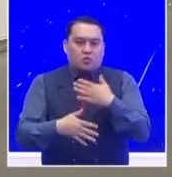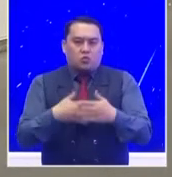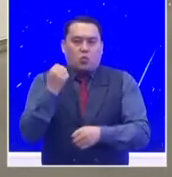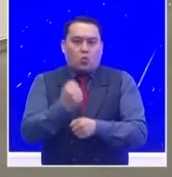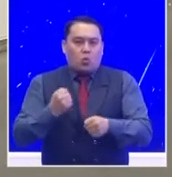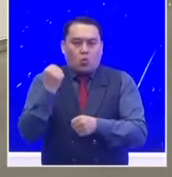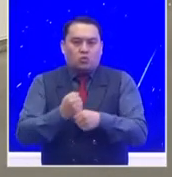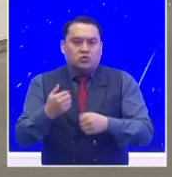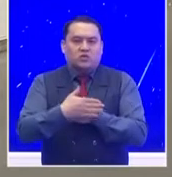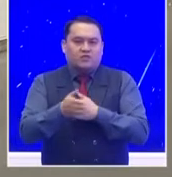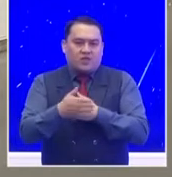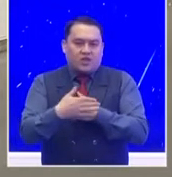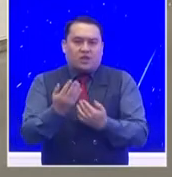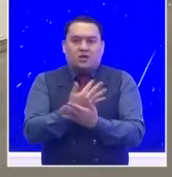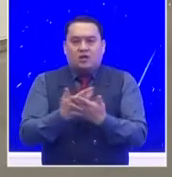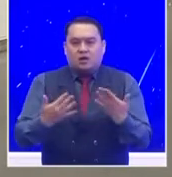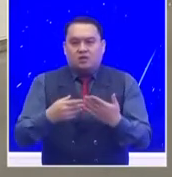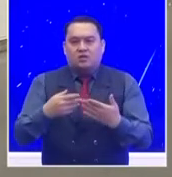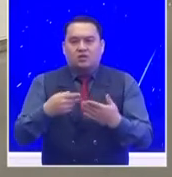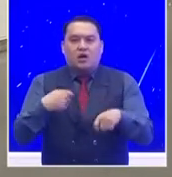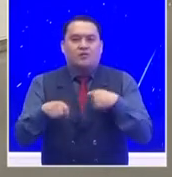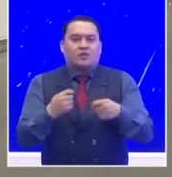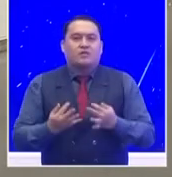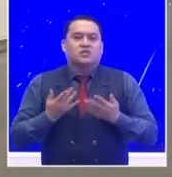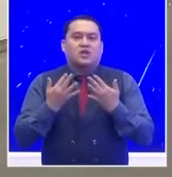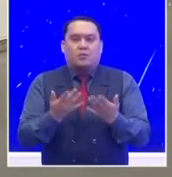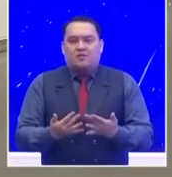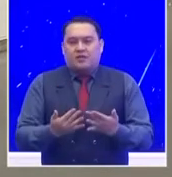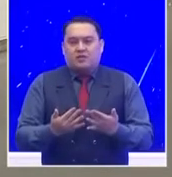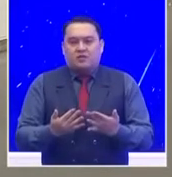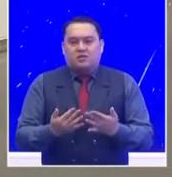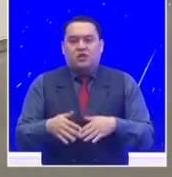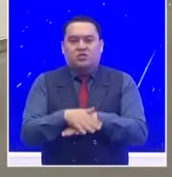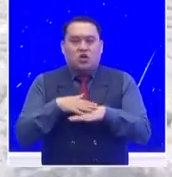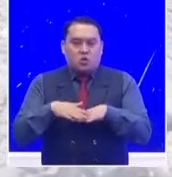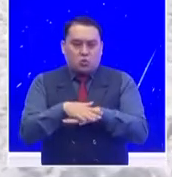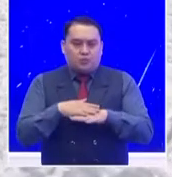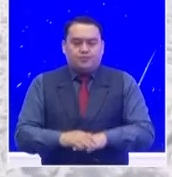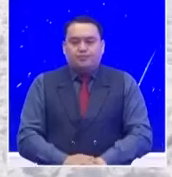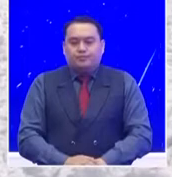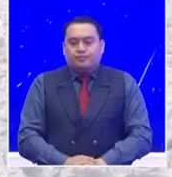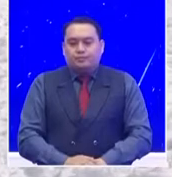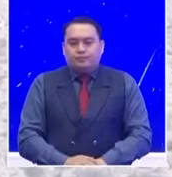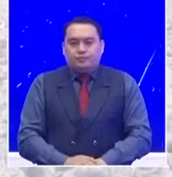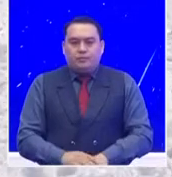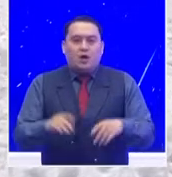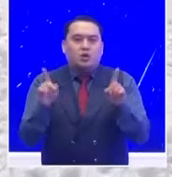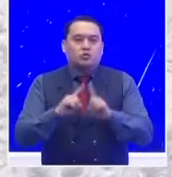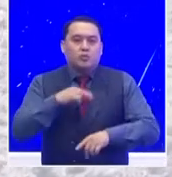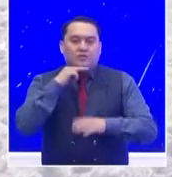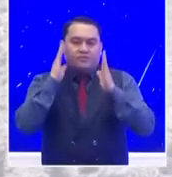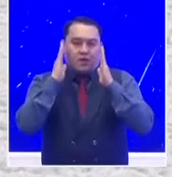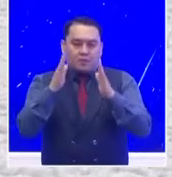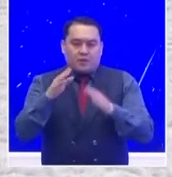кузница, двери, ну то есть товары, которые востребованы уже населением. Особое внимание сейчас